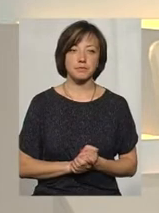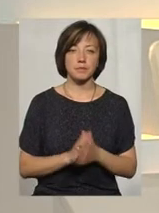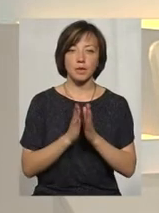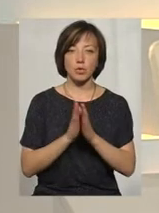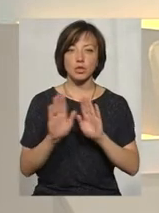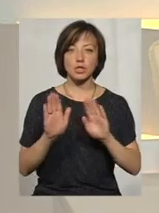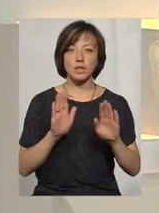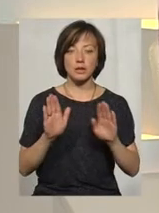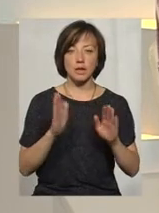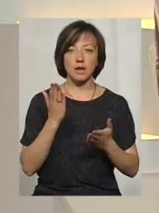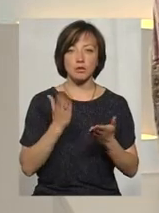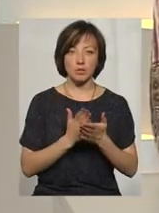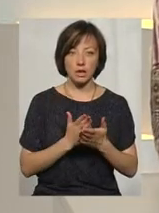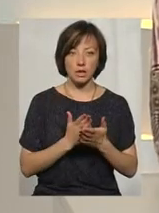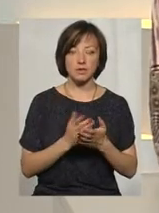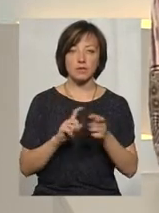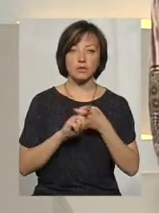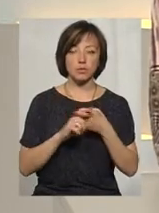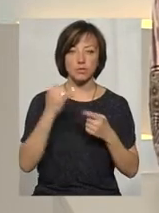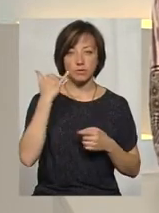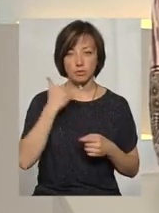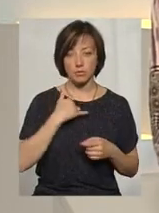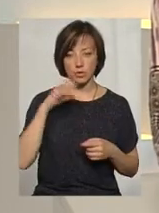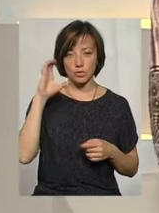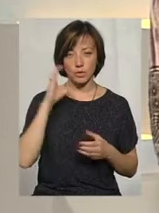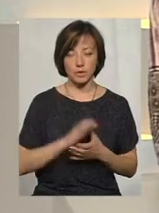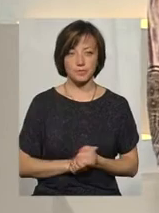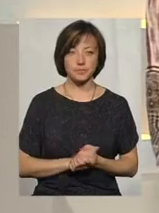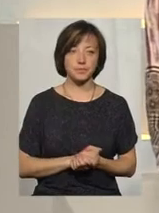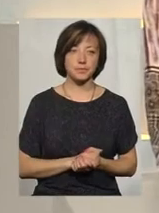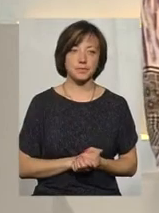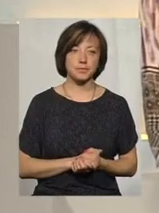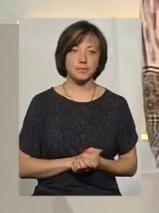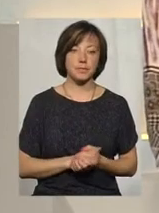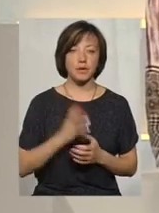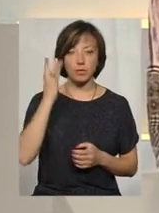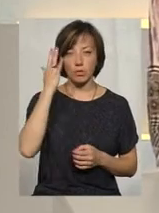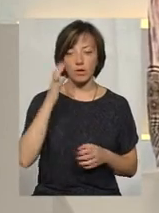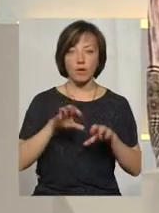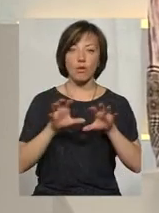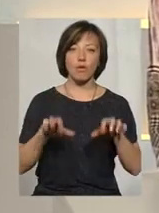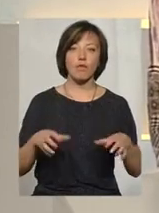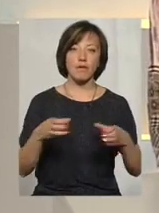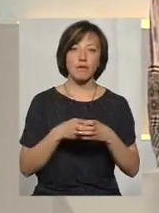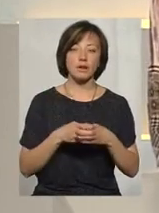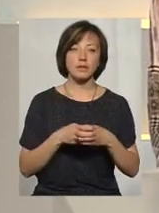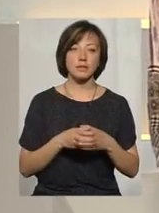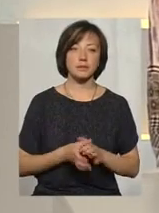Прошу режисера, якщо є вже зв'язок, дати можливість послухати міркування голови фракції